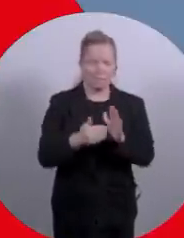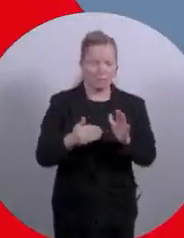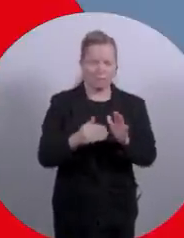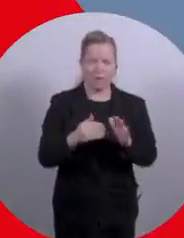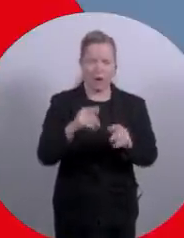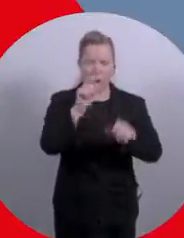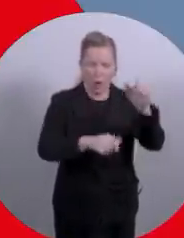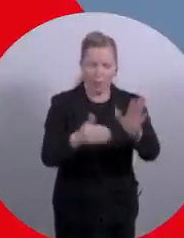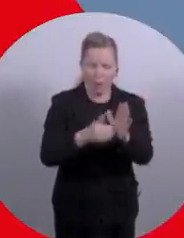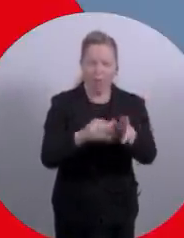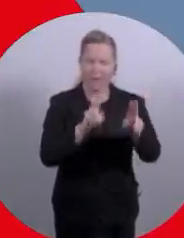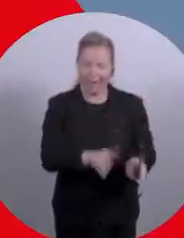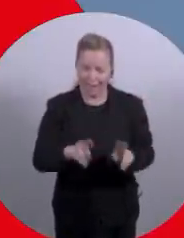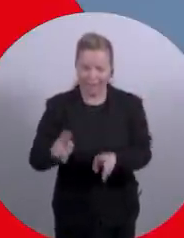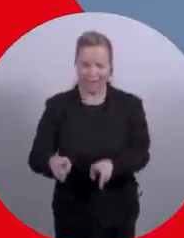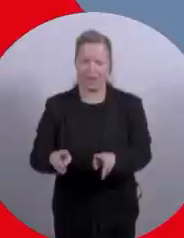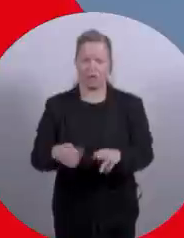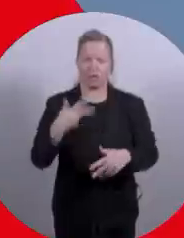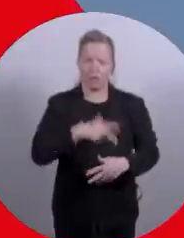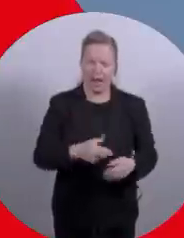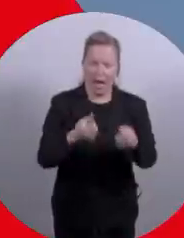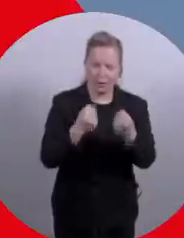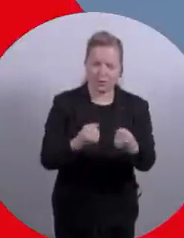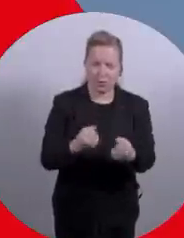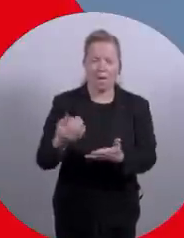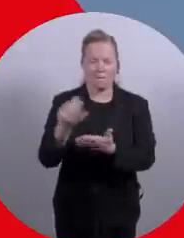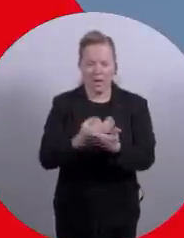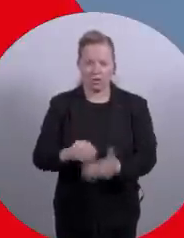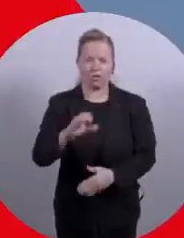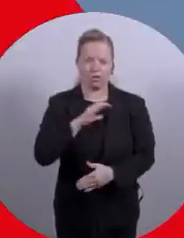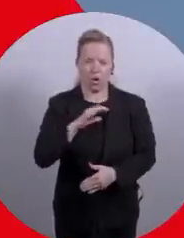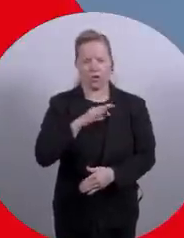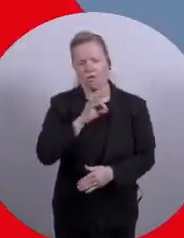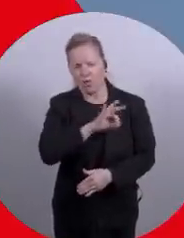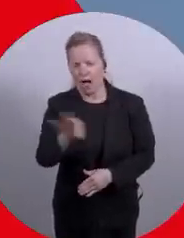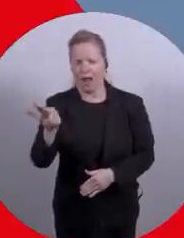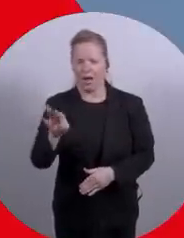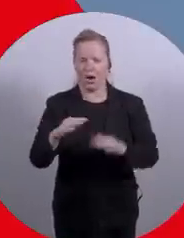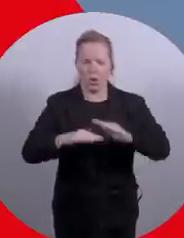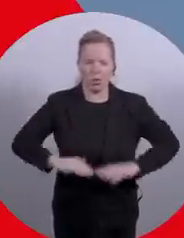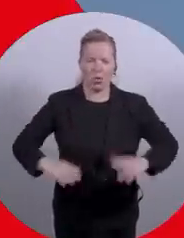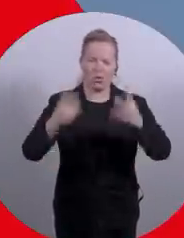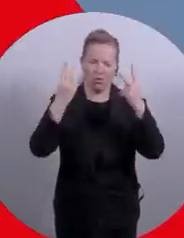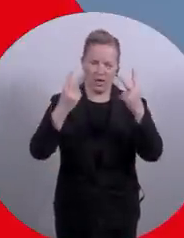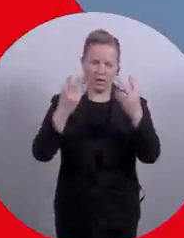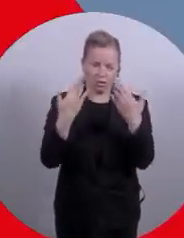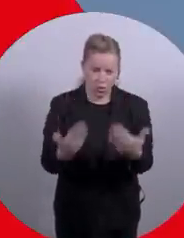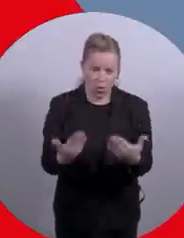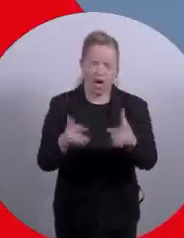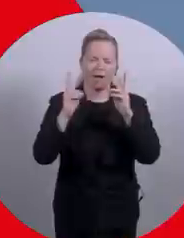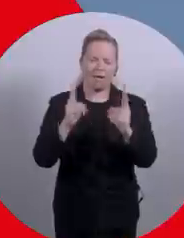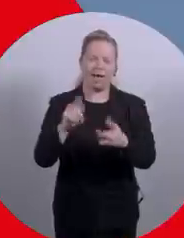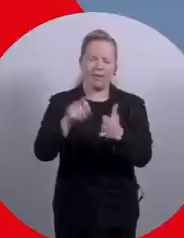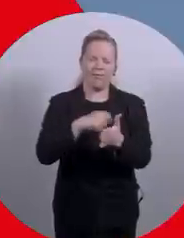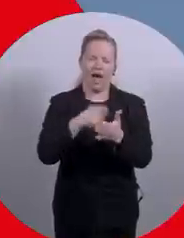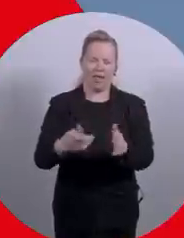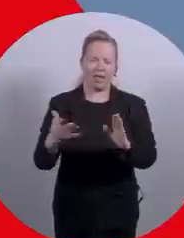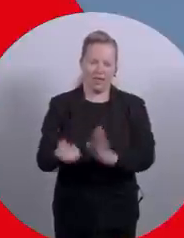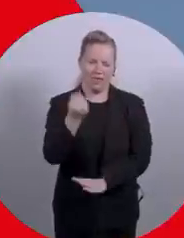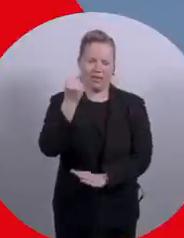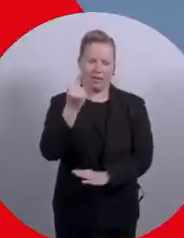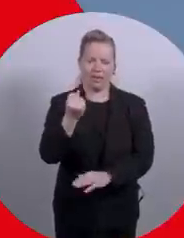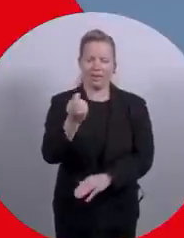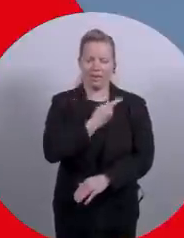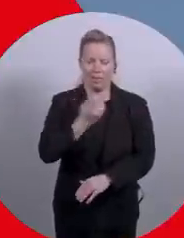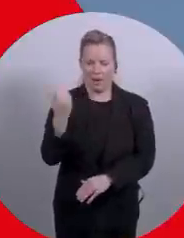Absicherung mit Bildern und Chancen für alle mit diesen Grundwerten können wir nämlich auch weltwahlen gewinnen ich kann euch davon als